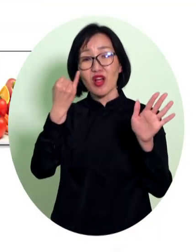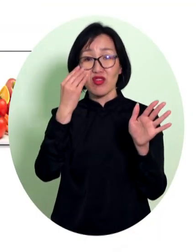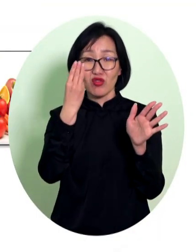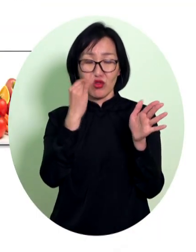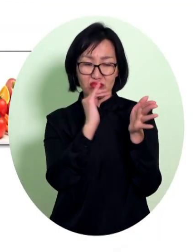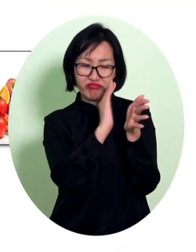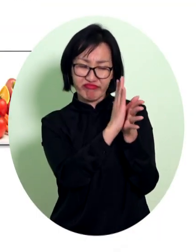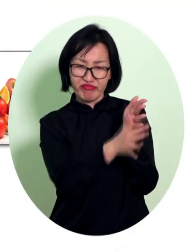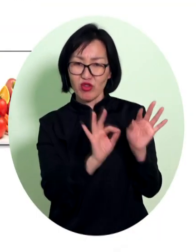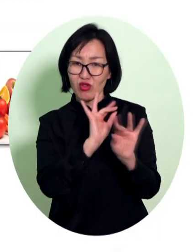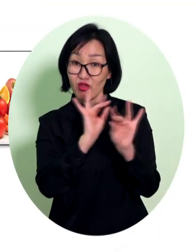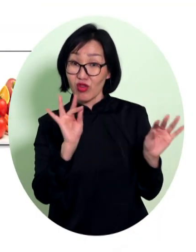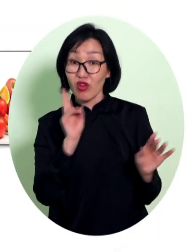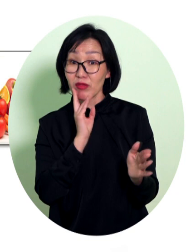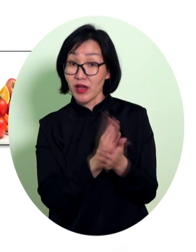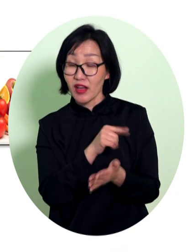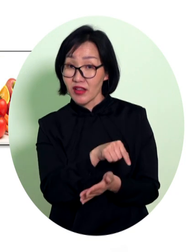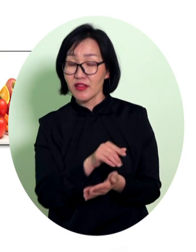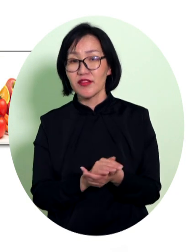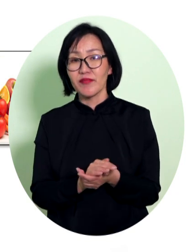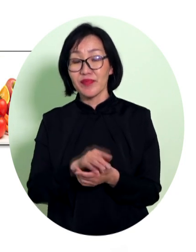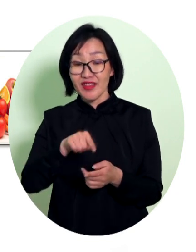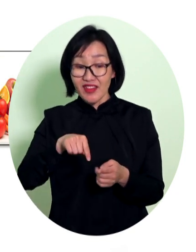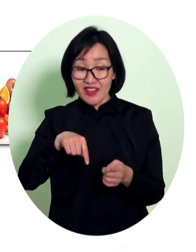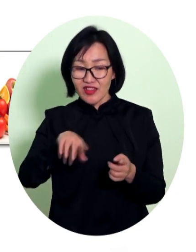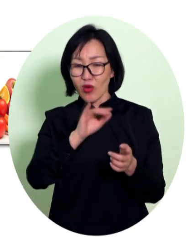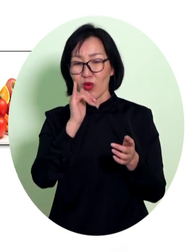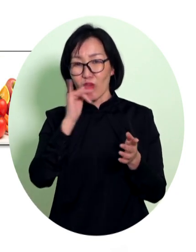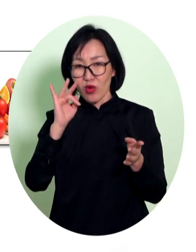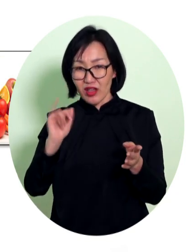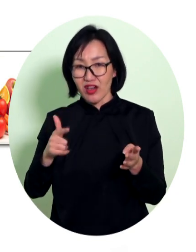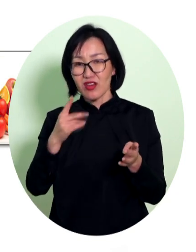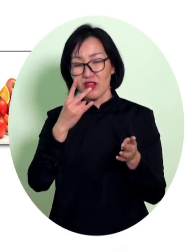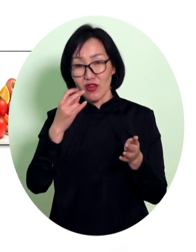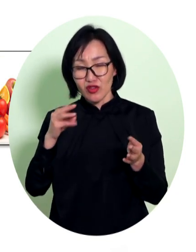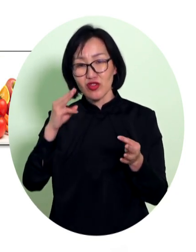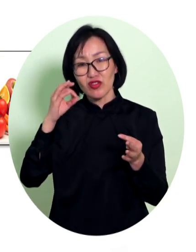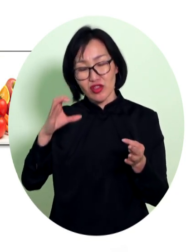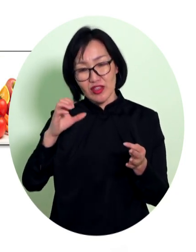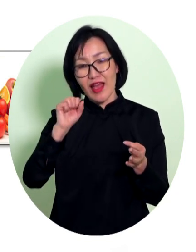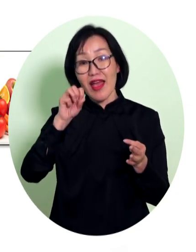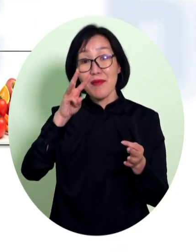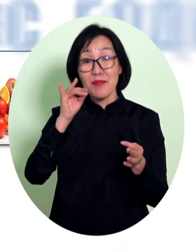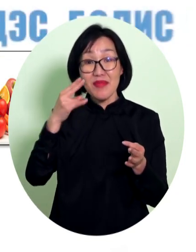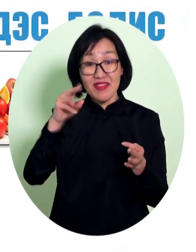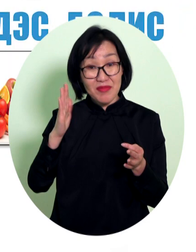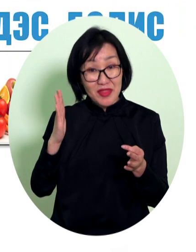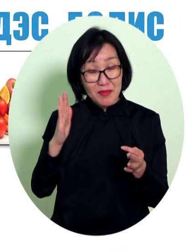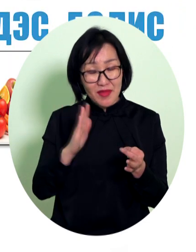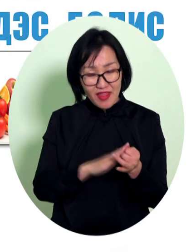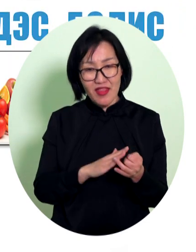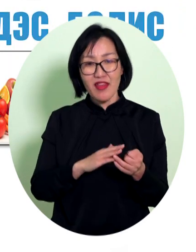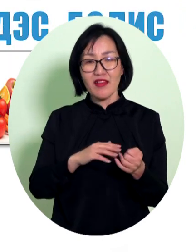төрлийн шинж бодисыг хоол хүнсээр авах боломж үүднэ. Эдгээрийг нэрлэвэл уурга, нүүрсүс, тос, аминдэм, эрдэс бодис,